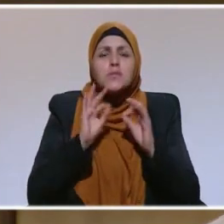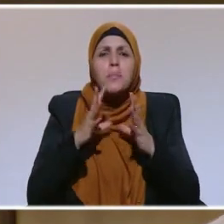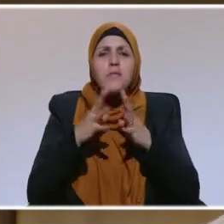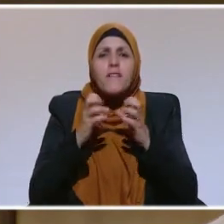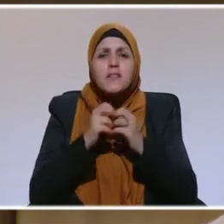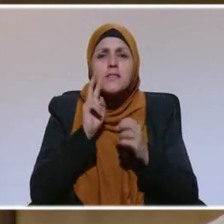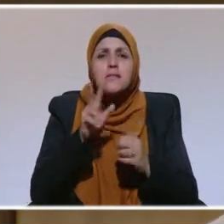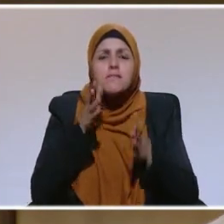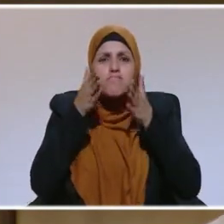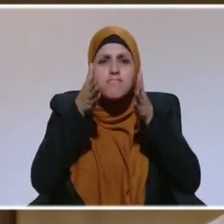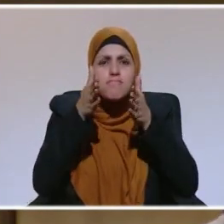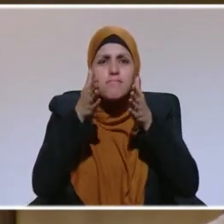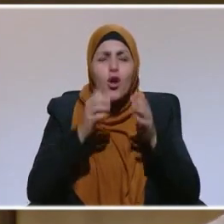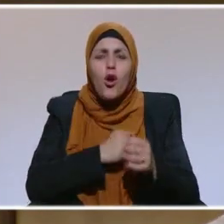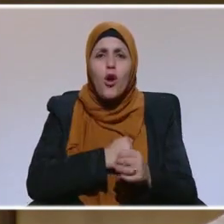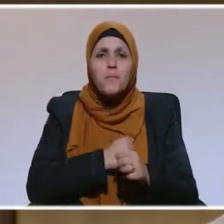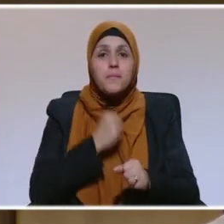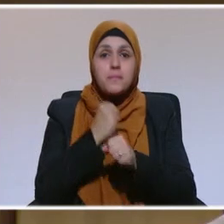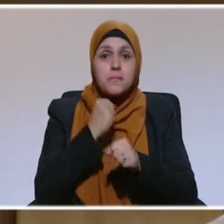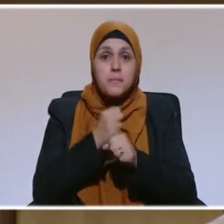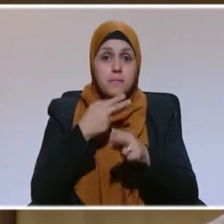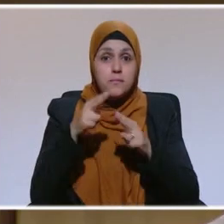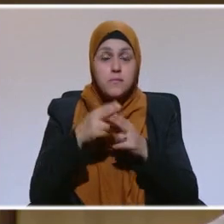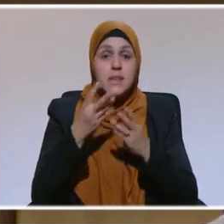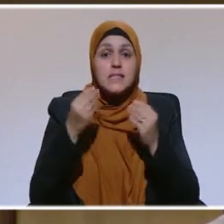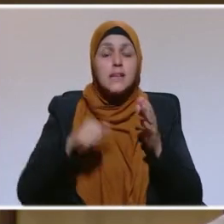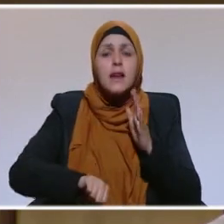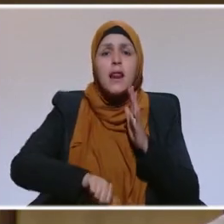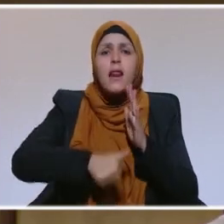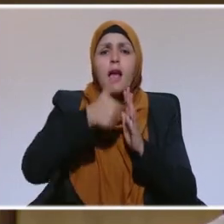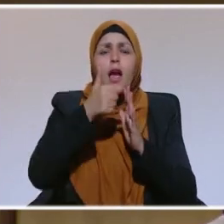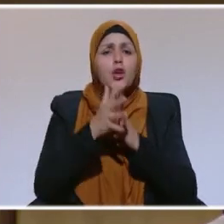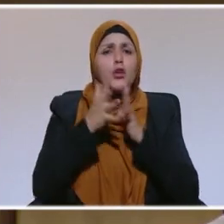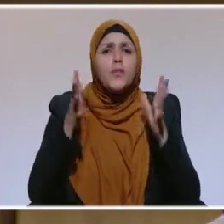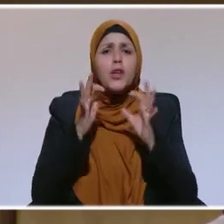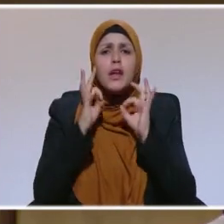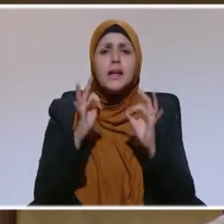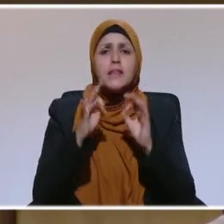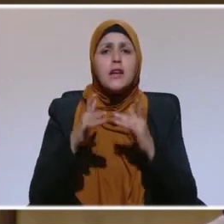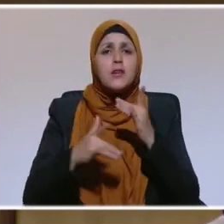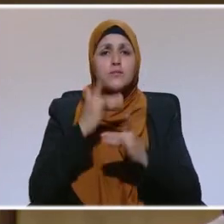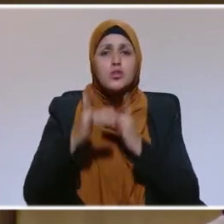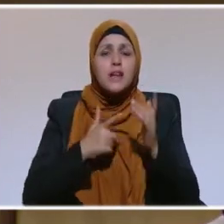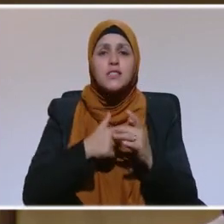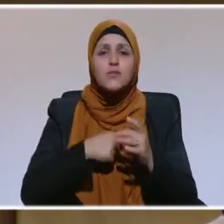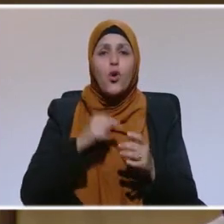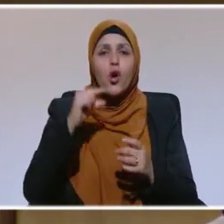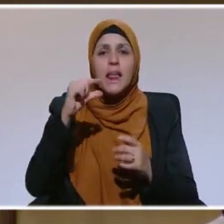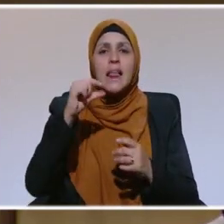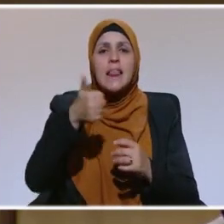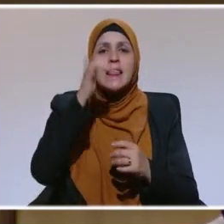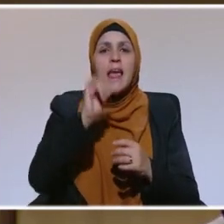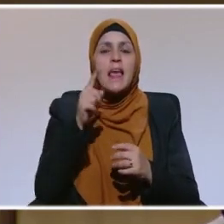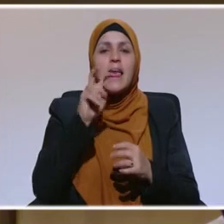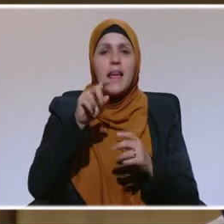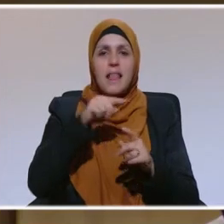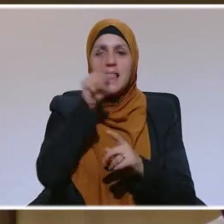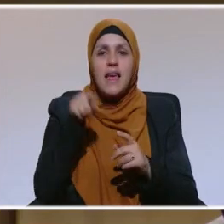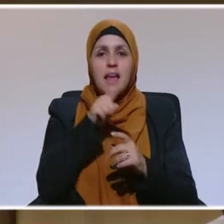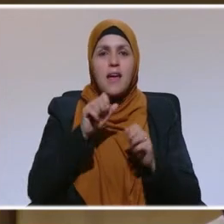بشغف واهتمام وحب. من الأعمال الدرامية اللي عملت نجاح كبير جدا مسلسل الدايرة اللي بيتعرض على قناة